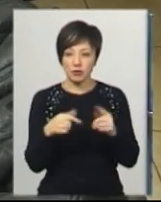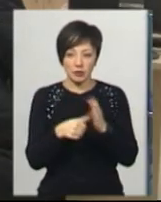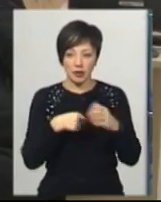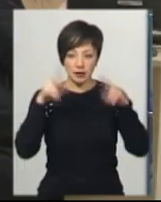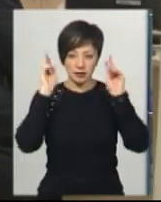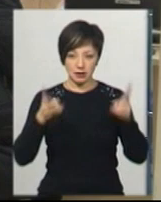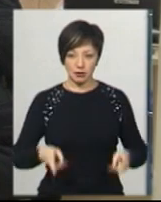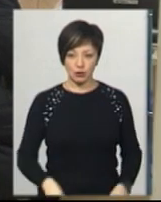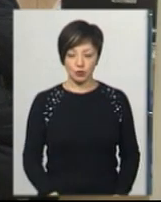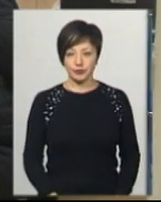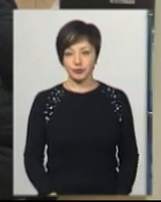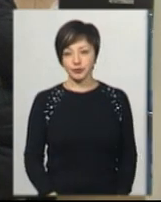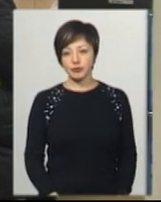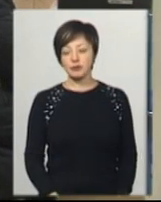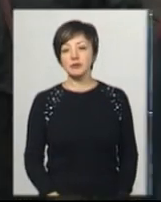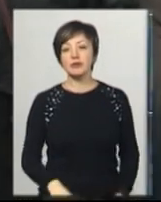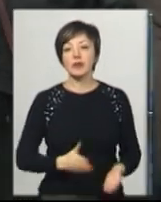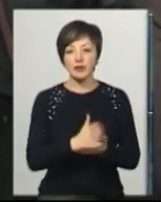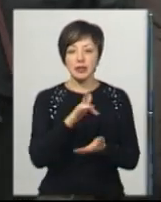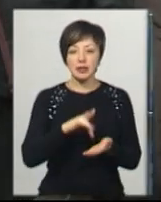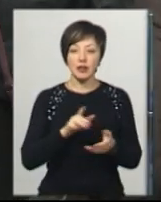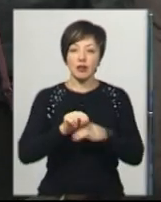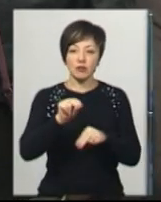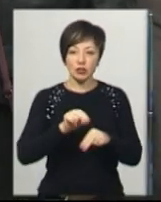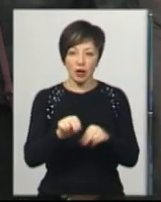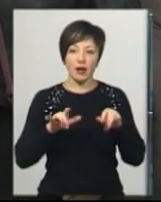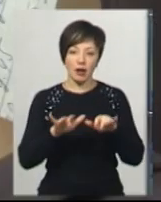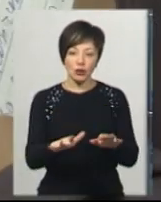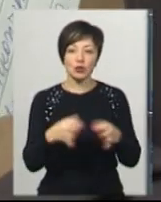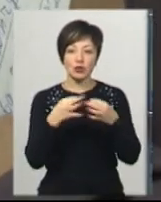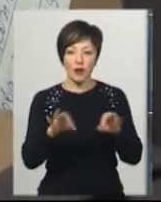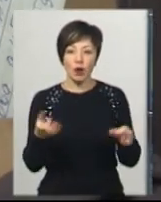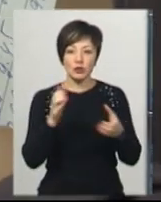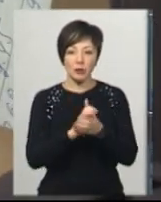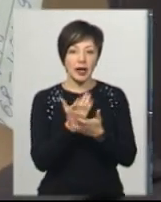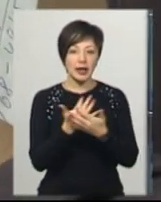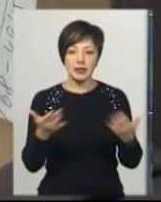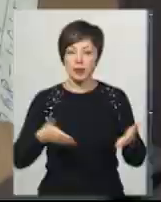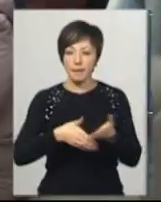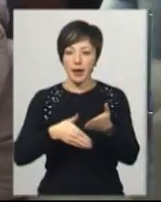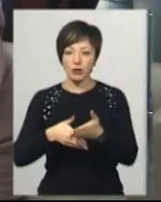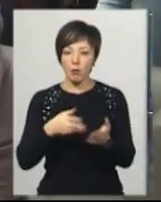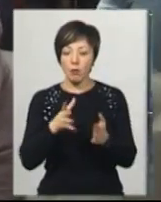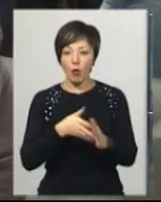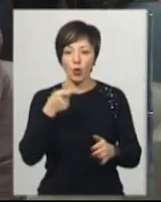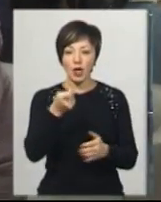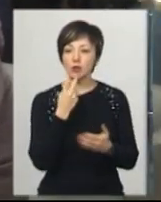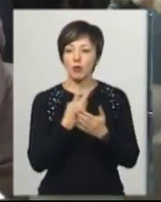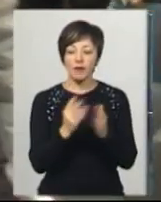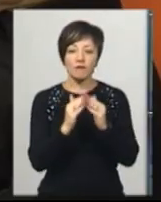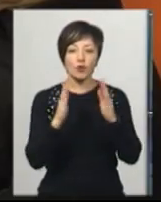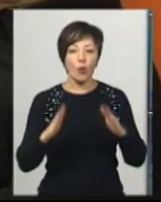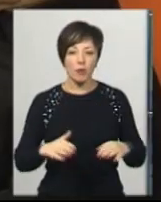я не знаю. У сервісних центрах відбуваються навчання і акції, що дозволяють ознайомитися різним методом подачі показників, не виходячи з